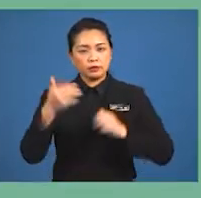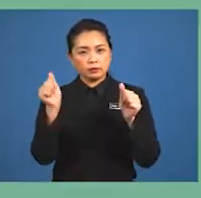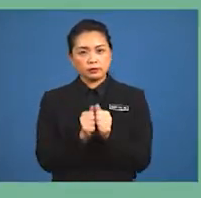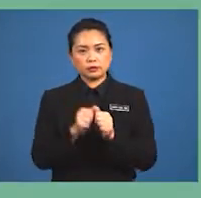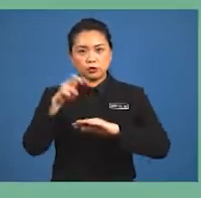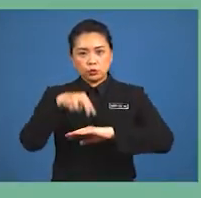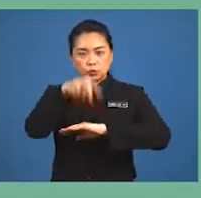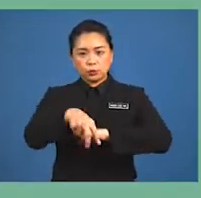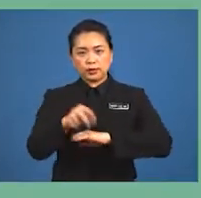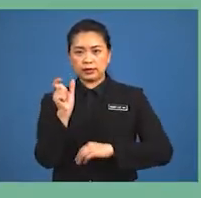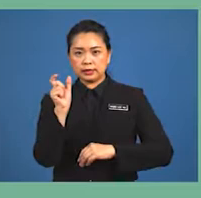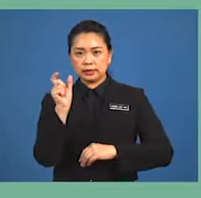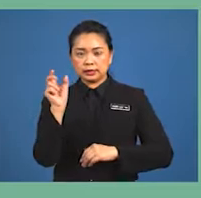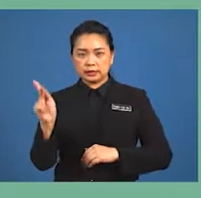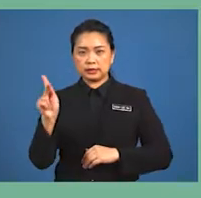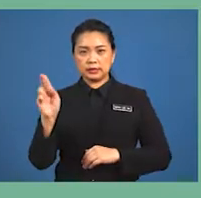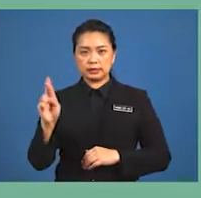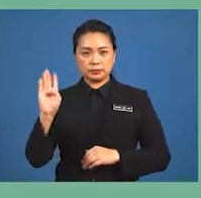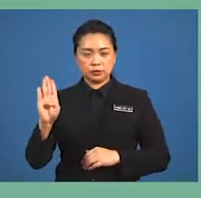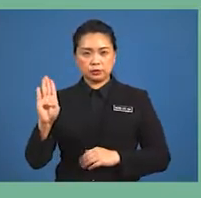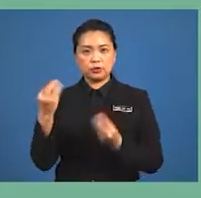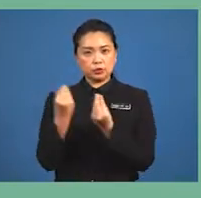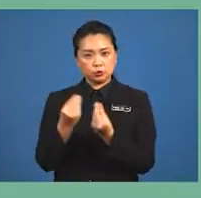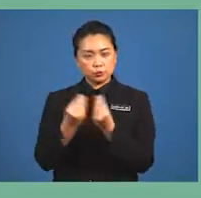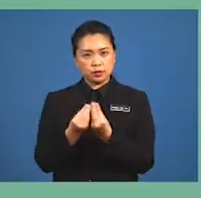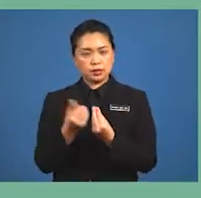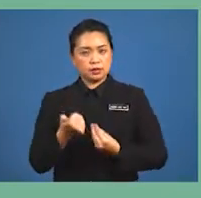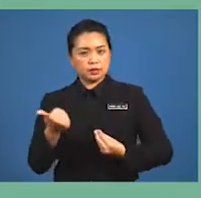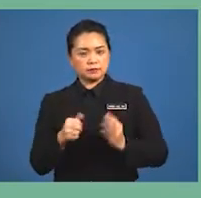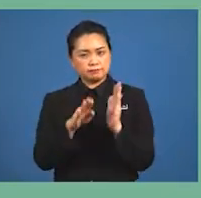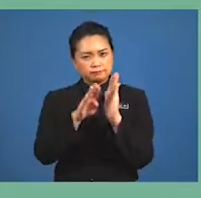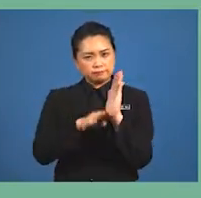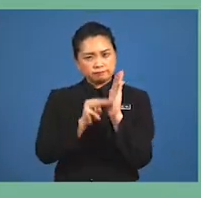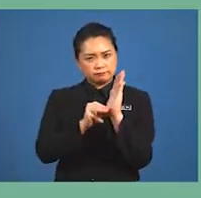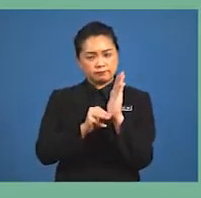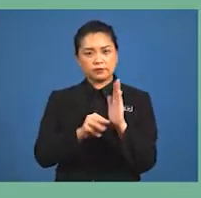Dengan menurunkan kadar reserve berkanun, jumlah aset minimum